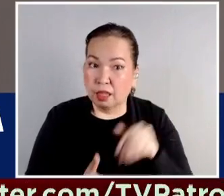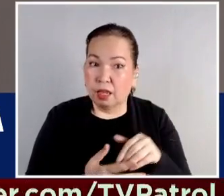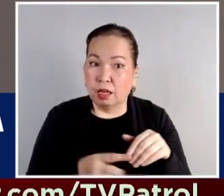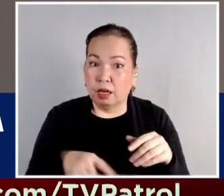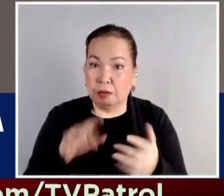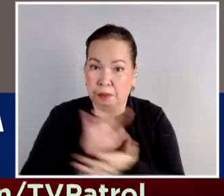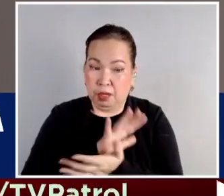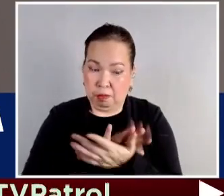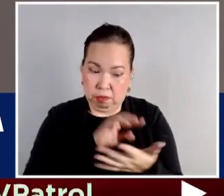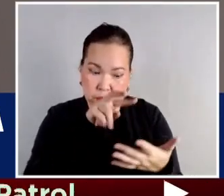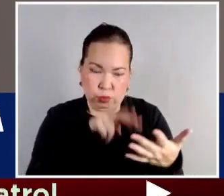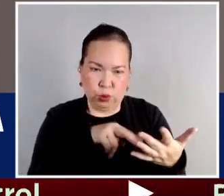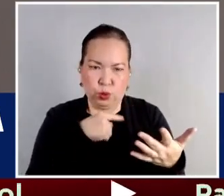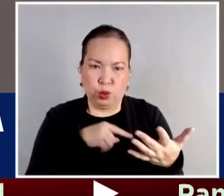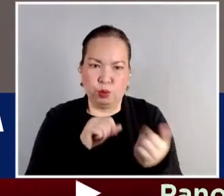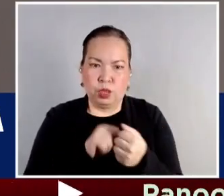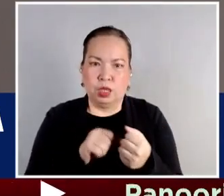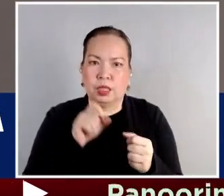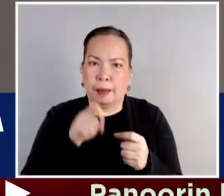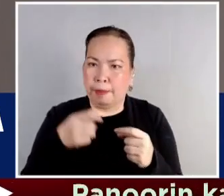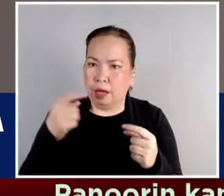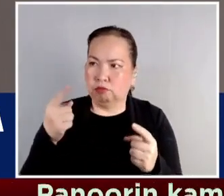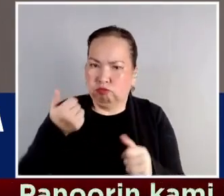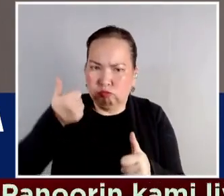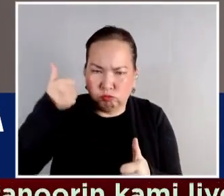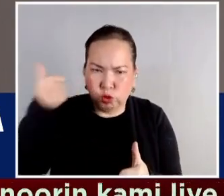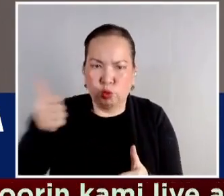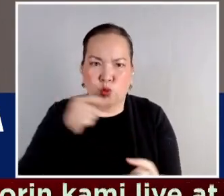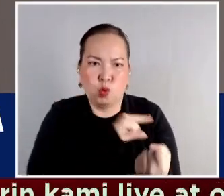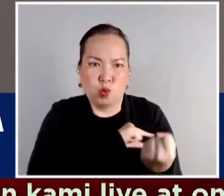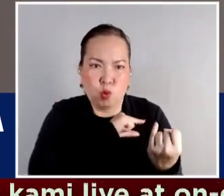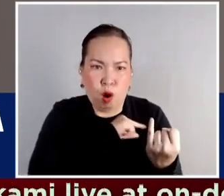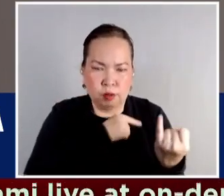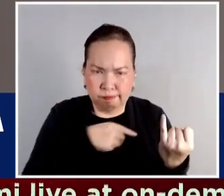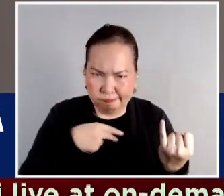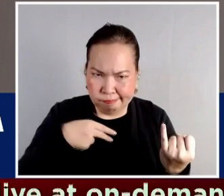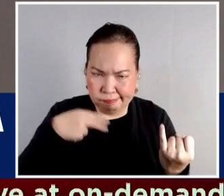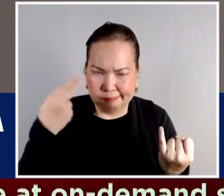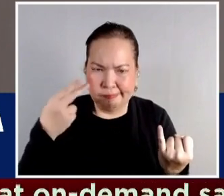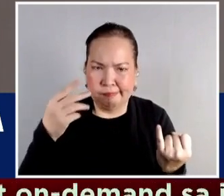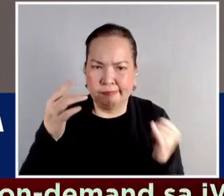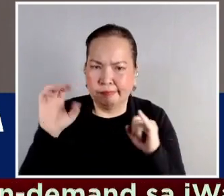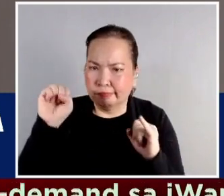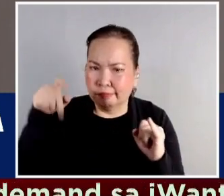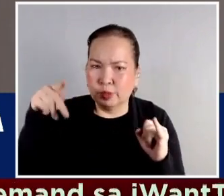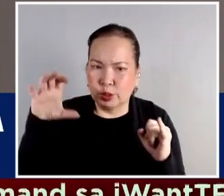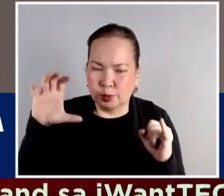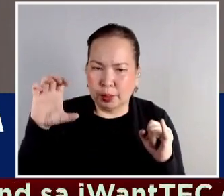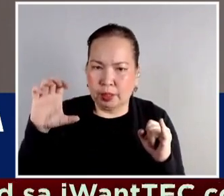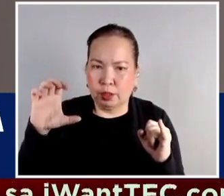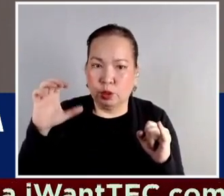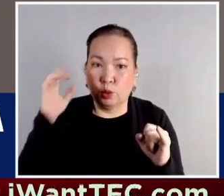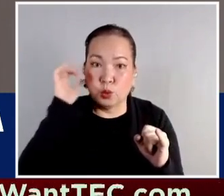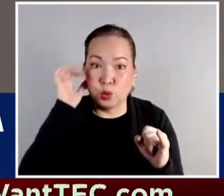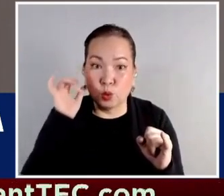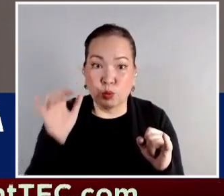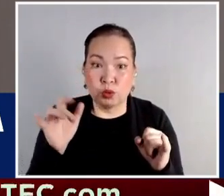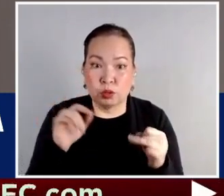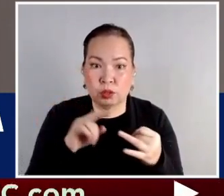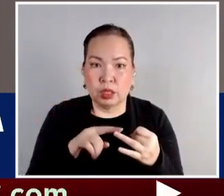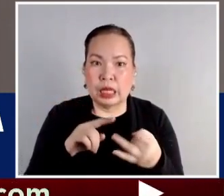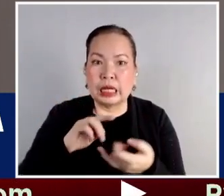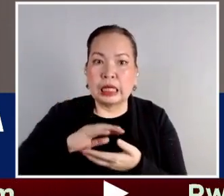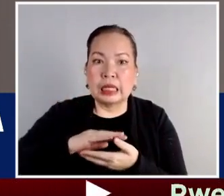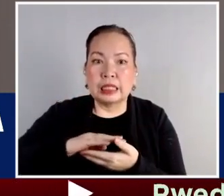ma'am ay isang high functional, high specs na desktop computer na. So desktop computer po yun.